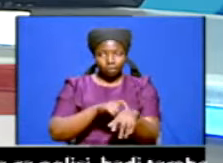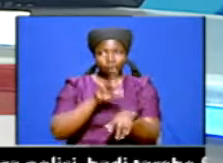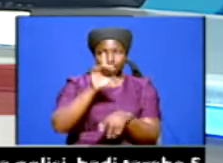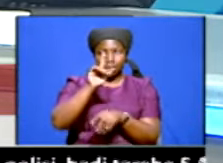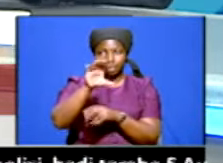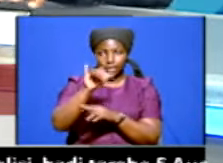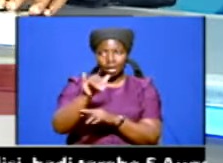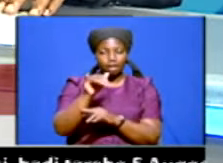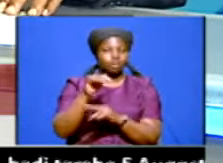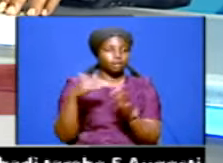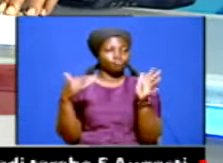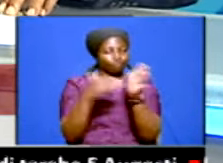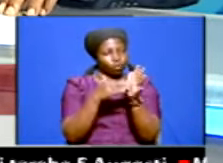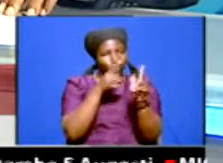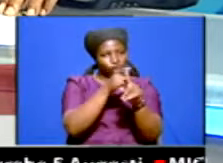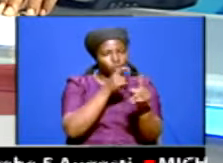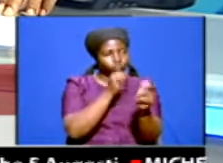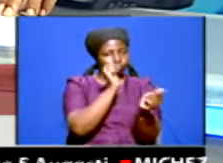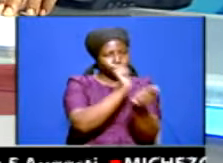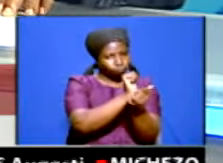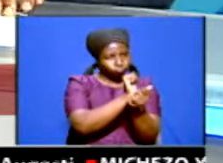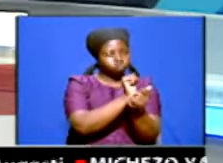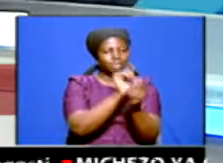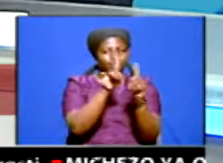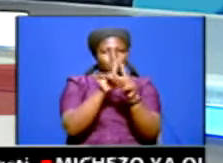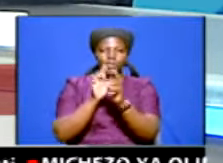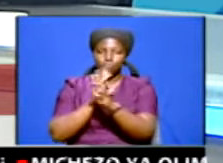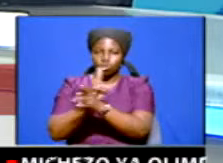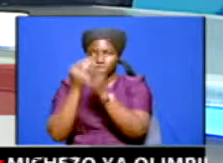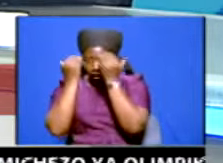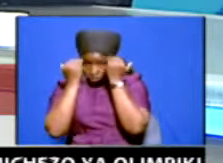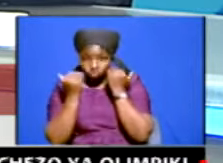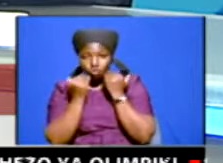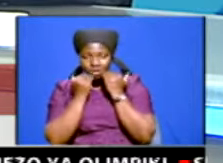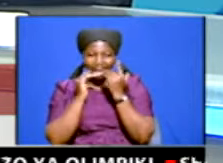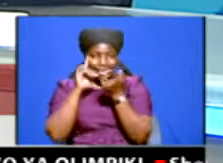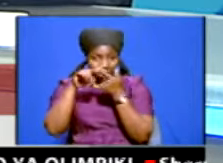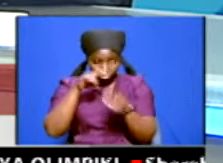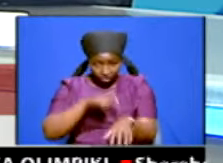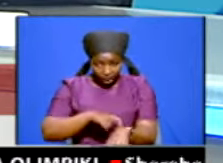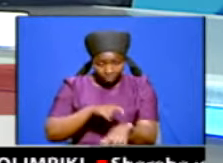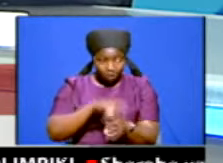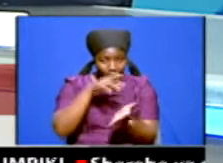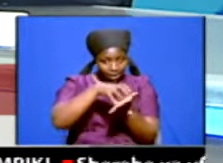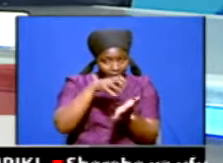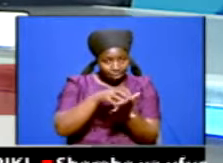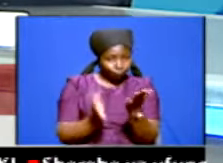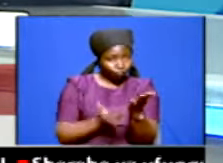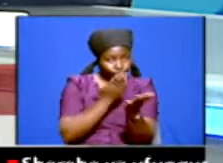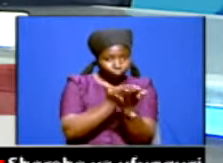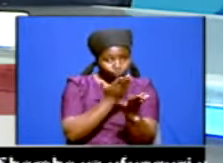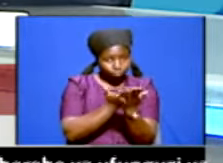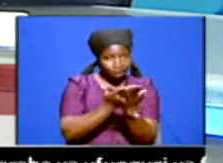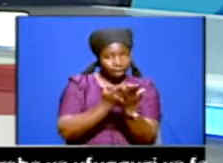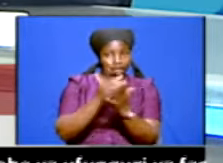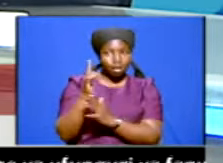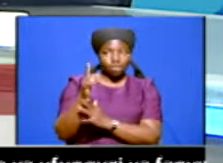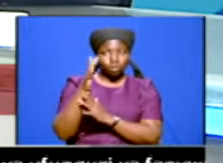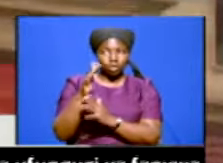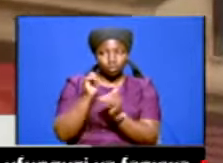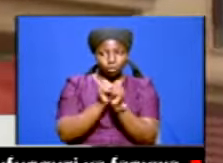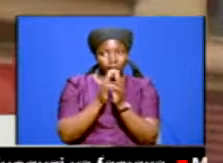na kuwashtaki Chelule na Chitembwe hadi kesi iliyowasilishwa na chama cha mahakimu na majaji itakapoamuliwa.